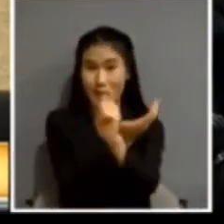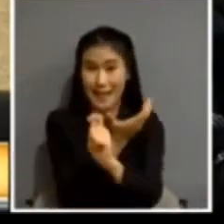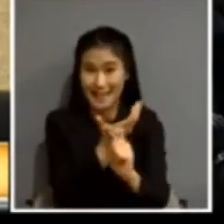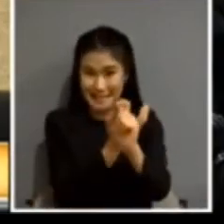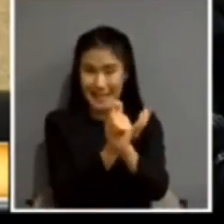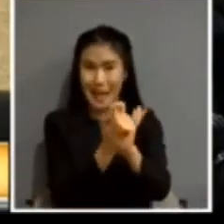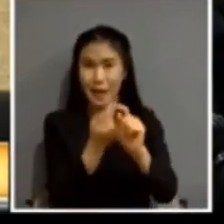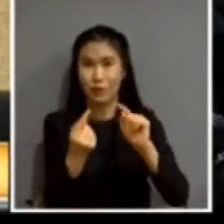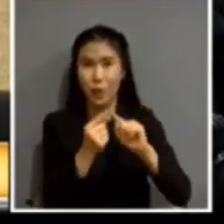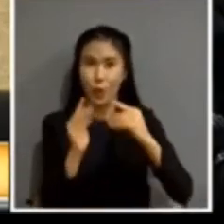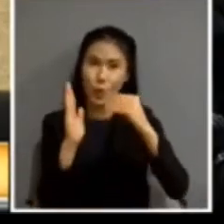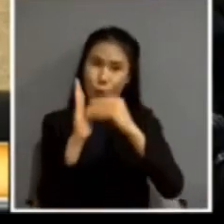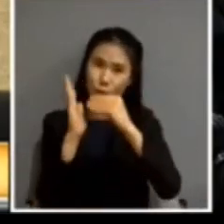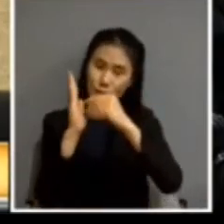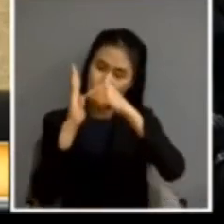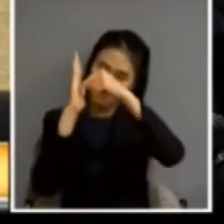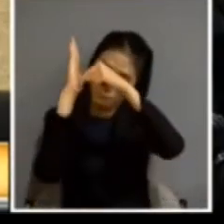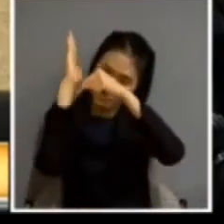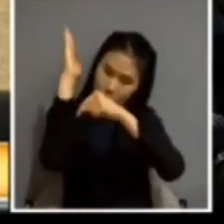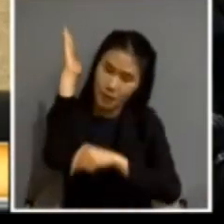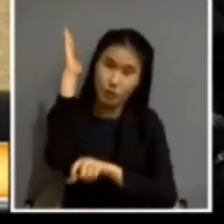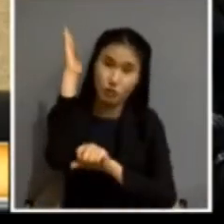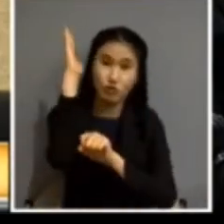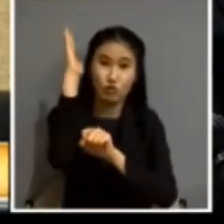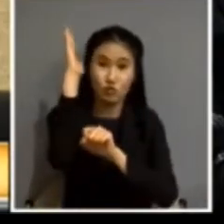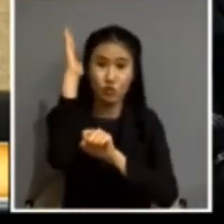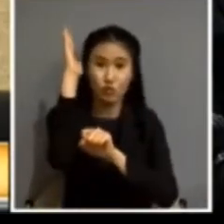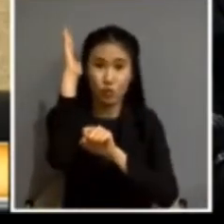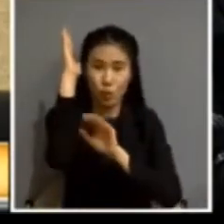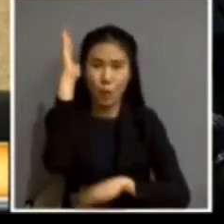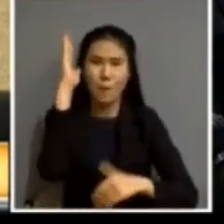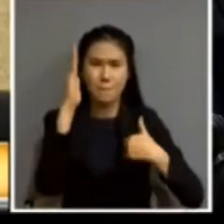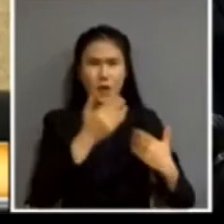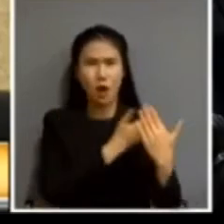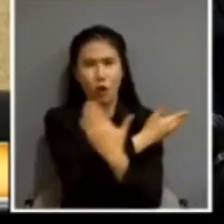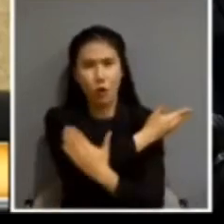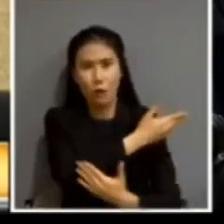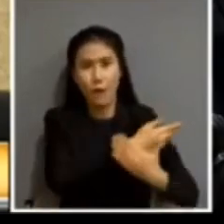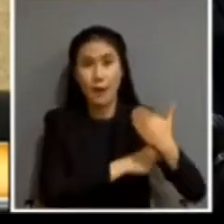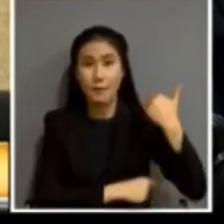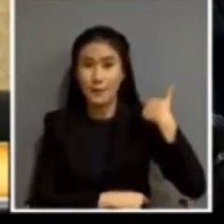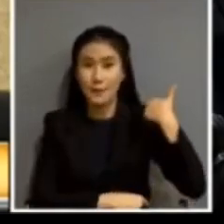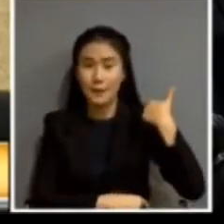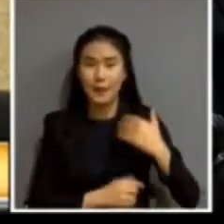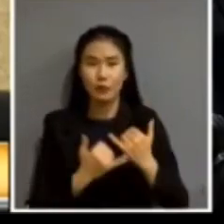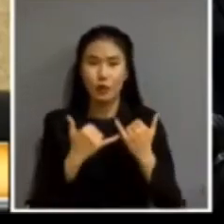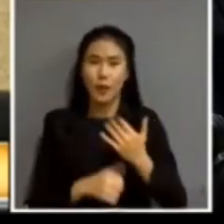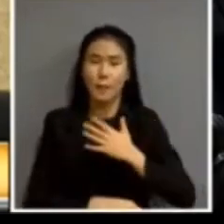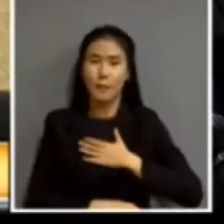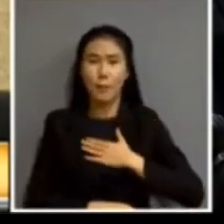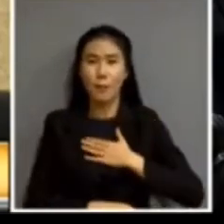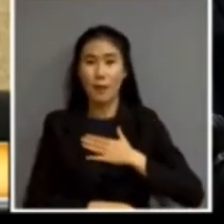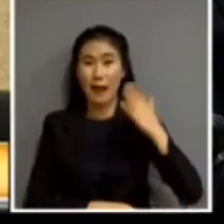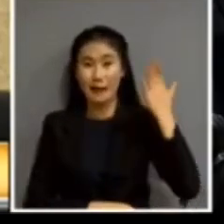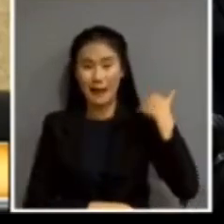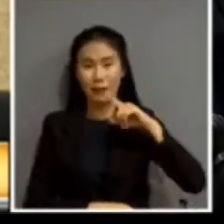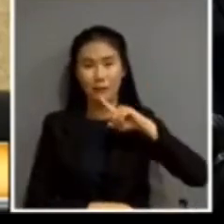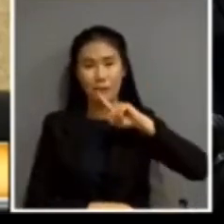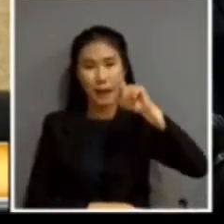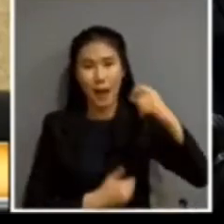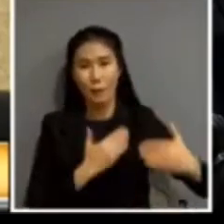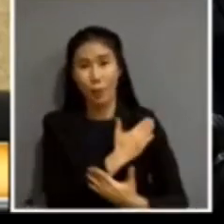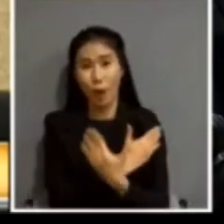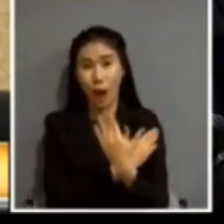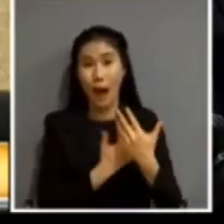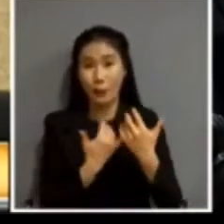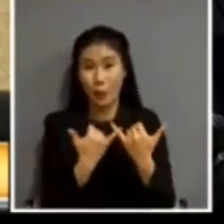จากกรุงเทพไปถึงสวนอิโกลกนะครับและก็มีรถไฟนะครับผมได้มีโอกาสตั้งกระทู้ถามแยกเฉพาะ